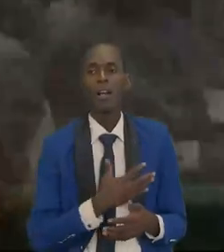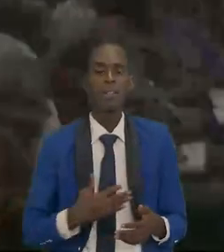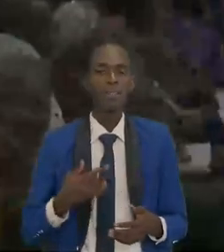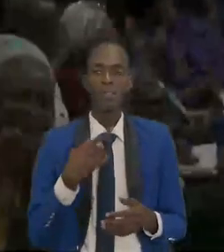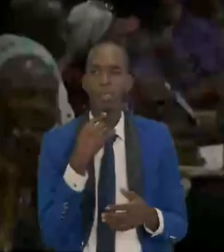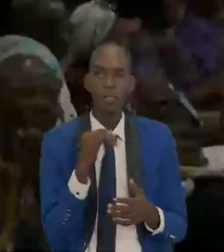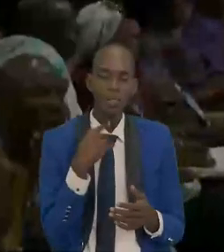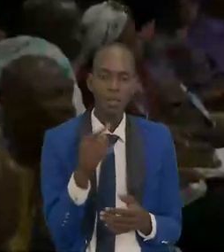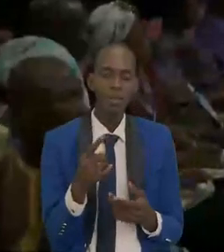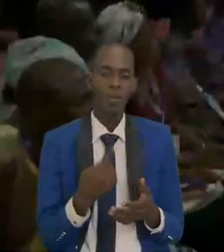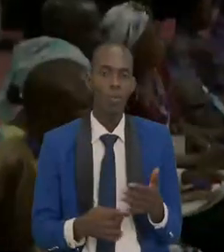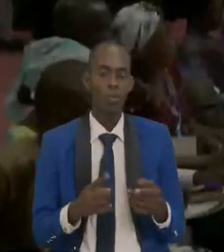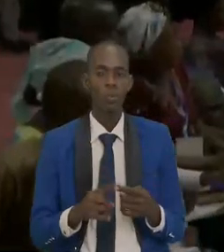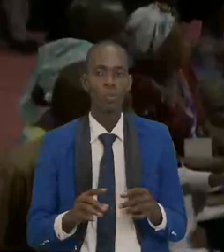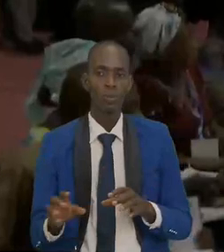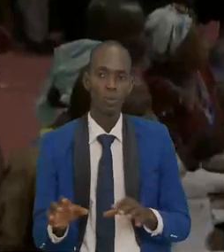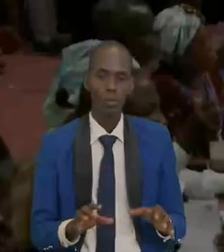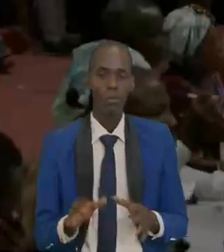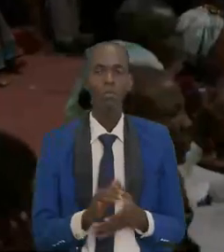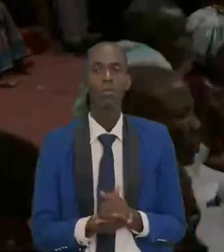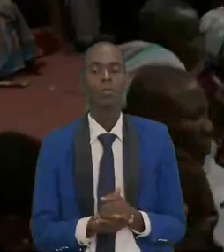ce qu'il a dit.